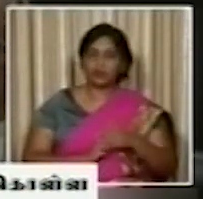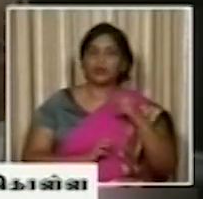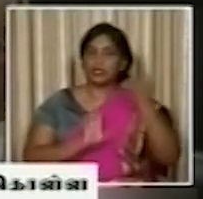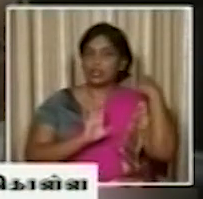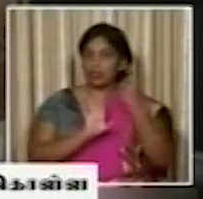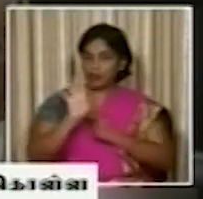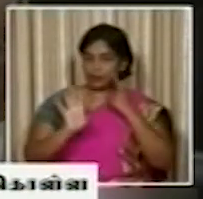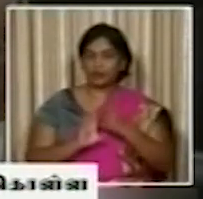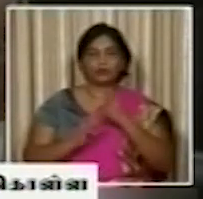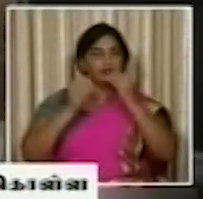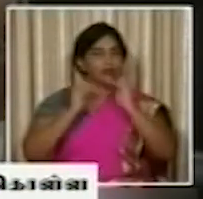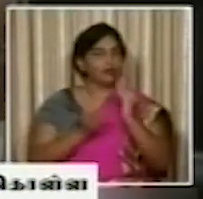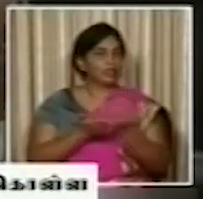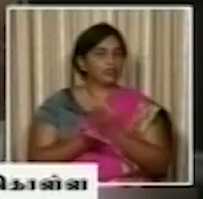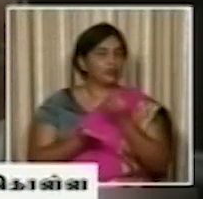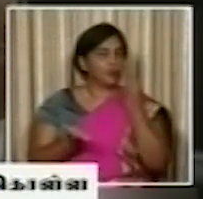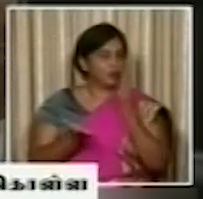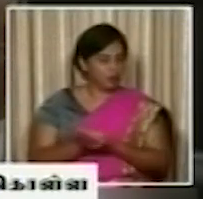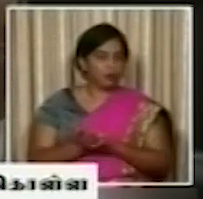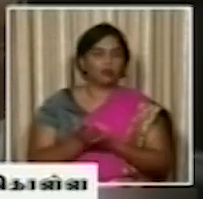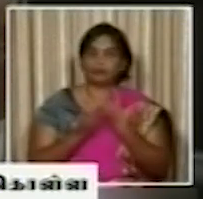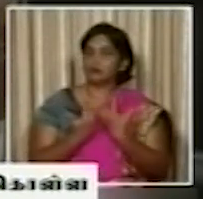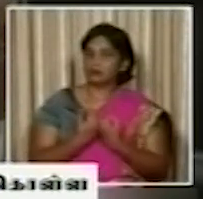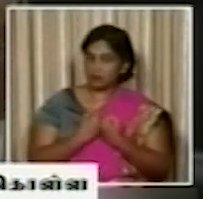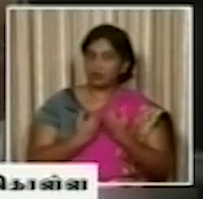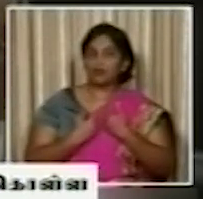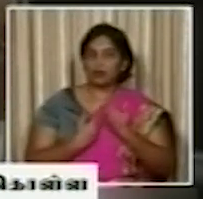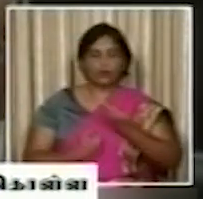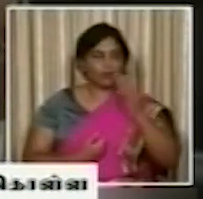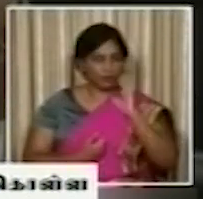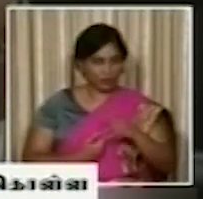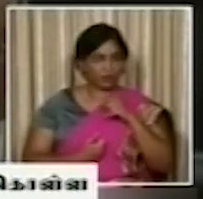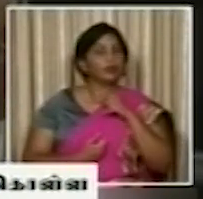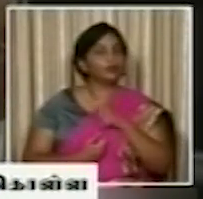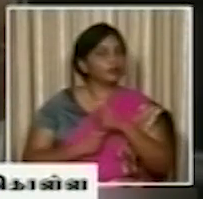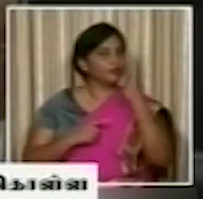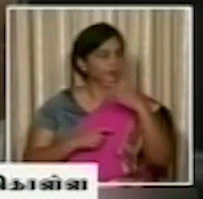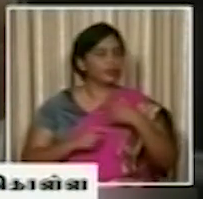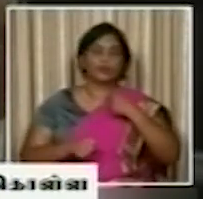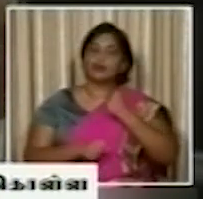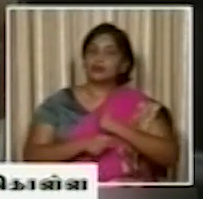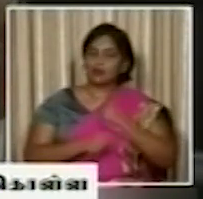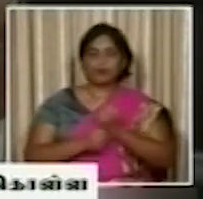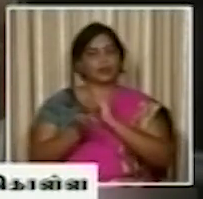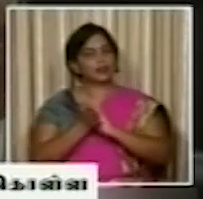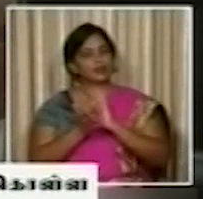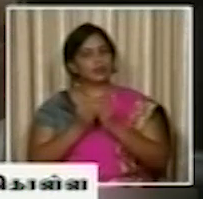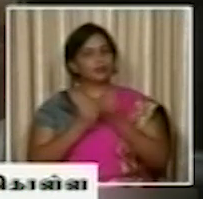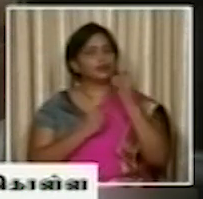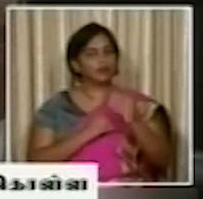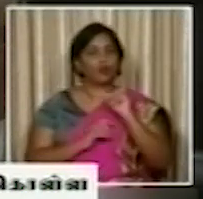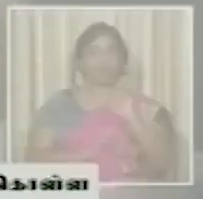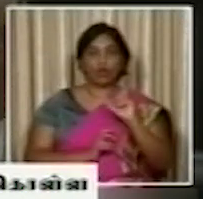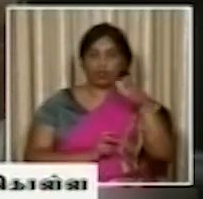மறந்துள்ளனர். பூக்களை நசுக்க தேன் எடுக்கும் சந்தர்ப்பங்களும் உள்ளன என்பதை அவர்கள் மறந்துள்ளனர். இது நமக்கு சிறந்த ஒரு படிப்பினை. ஒரு சாதாரண